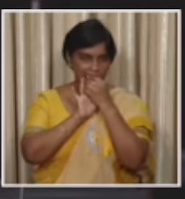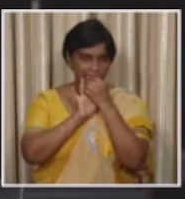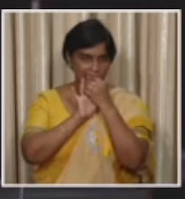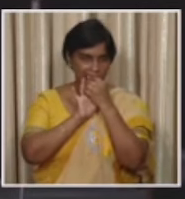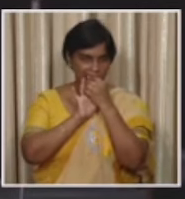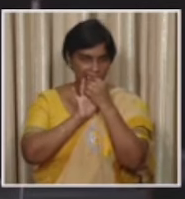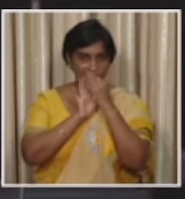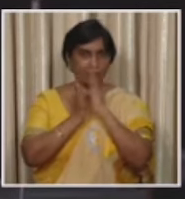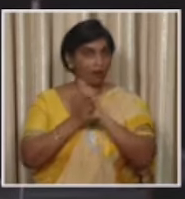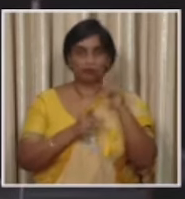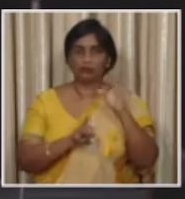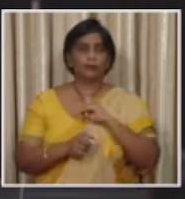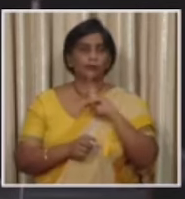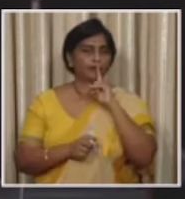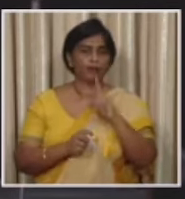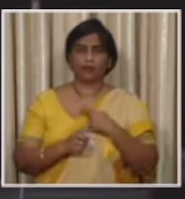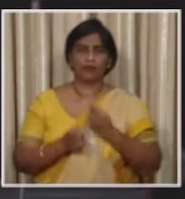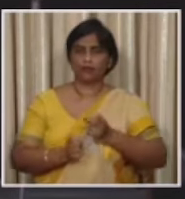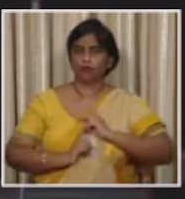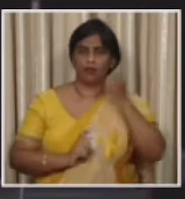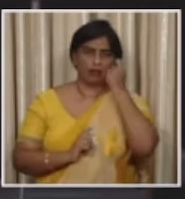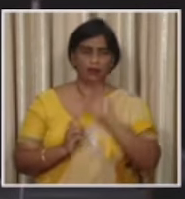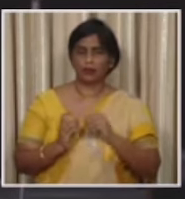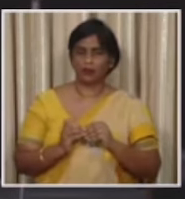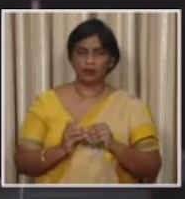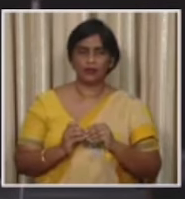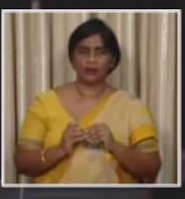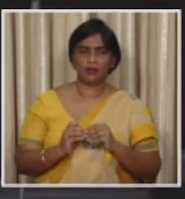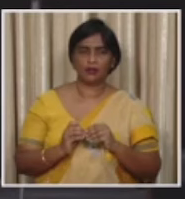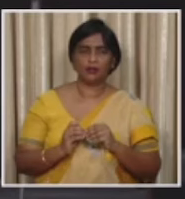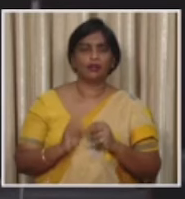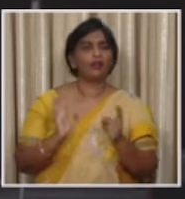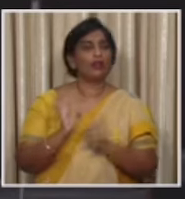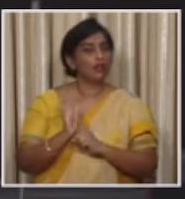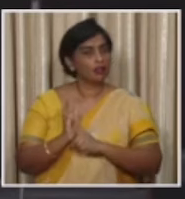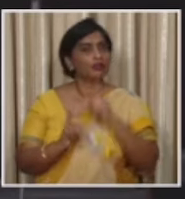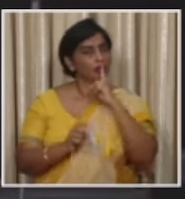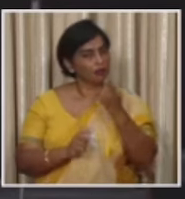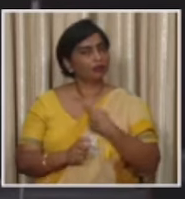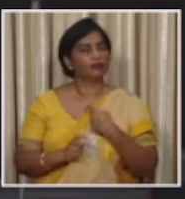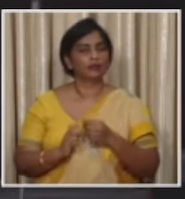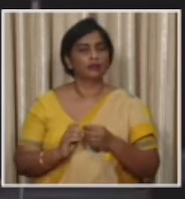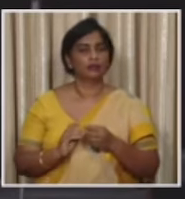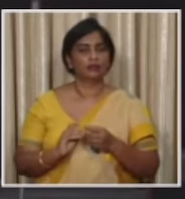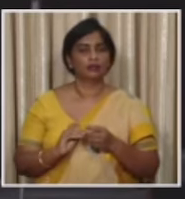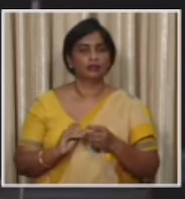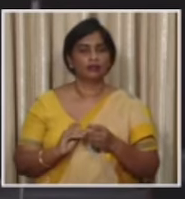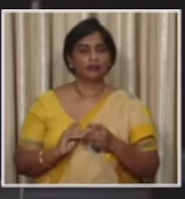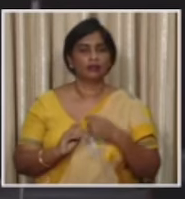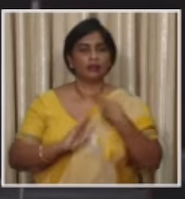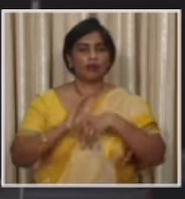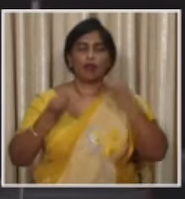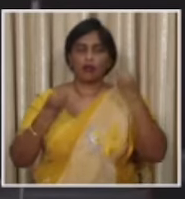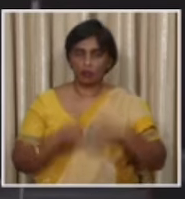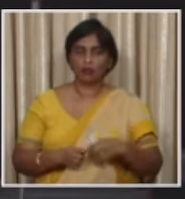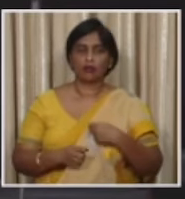මානසිකත්වයේ හිටියට හර්ෂ මන්ත්‍රීතුමා කිව්වා එයාලට ලිම්මැඩි මානසිකත්වයක නැහැ කියලා. කිරියල් ඇමතුමා නිතරම මට කියනවා අපේ ආණ්ඩුව යටතේ තමයි රට බංකොලොත්